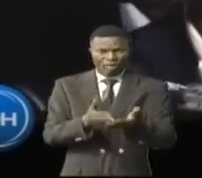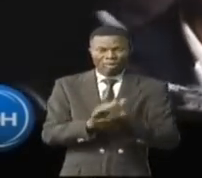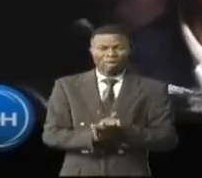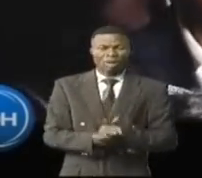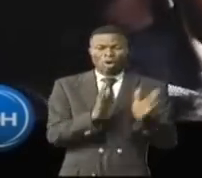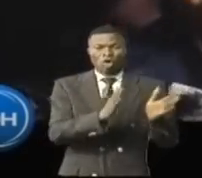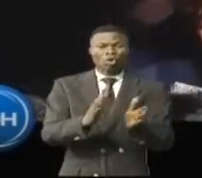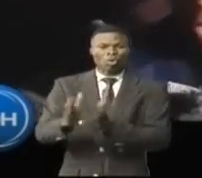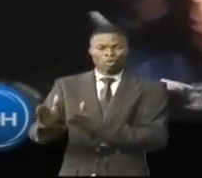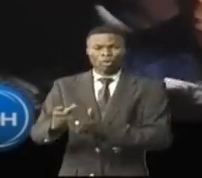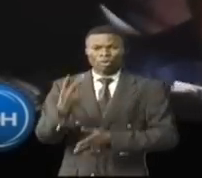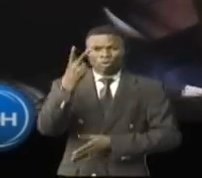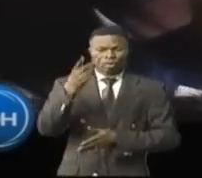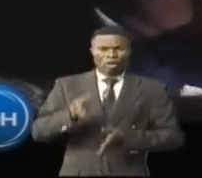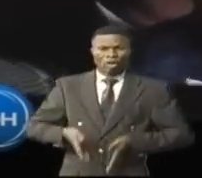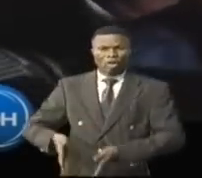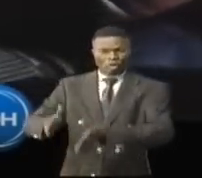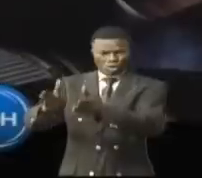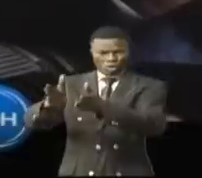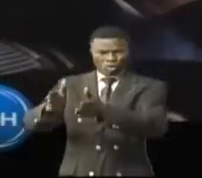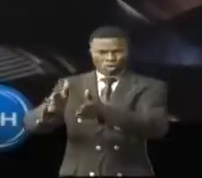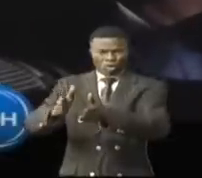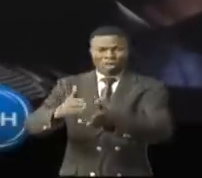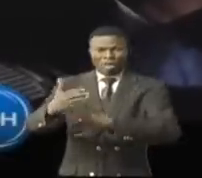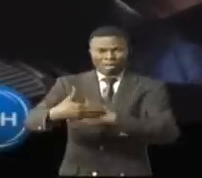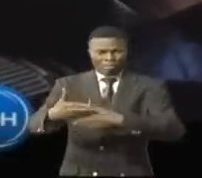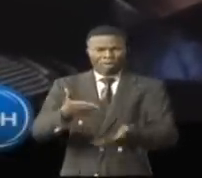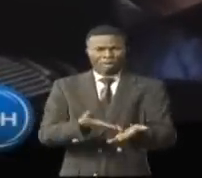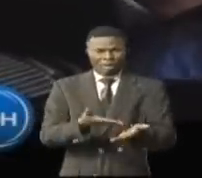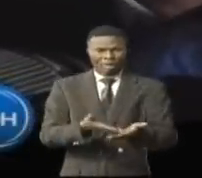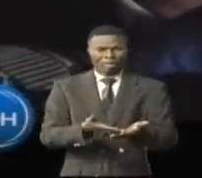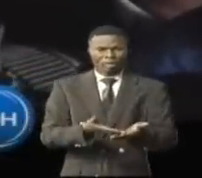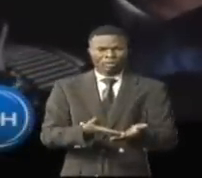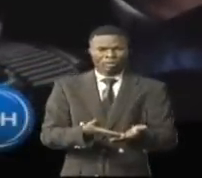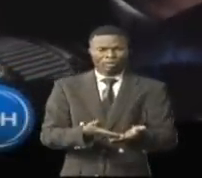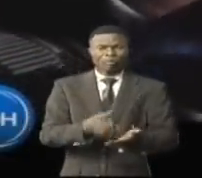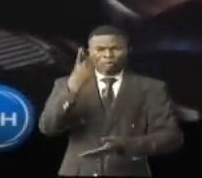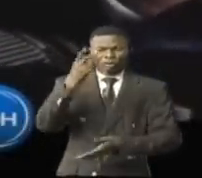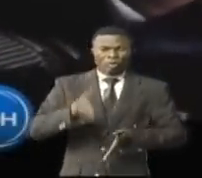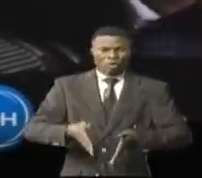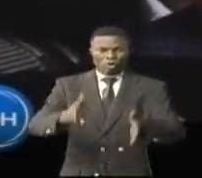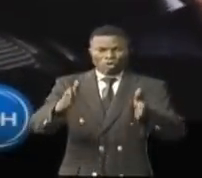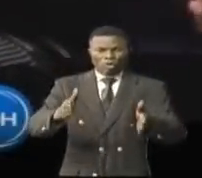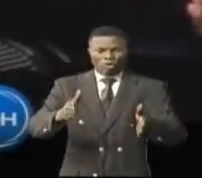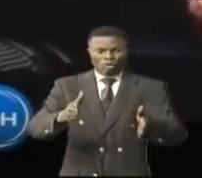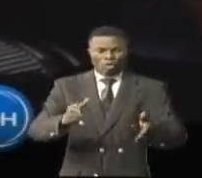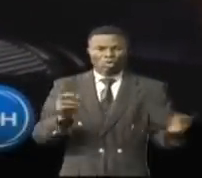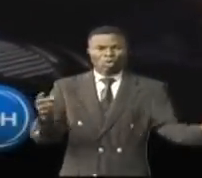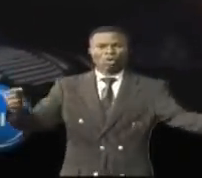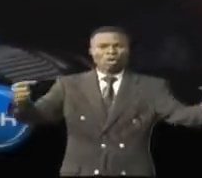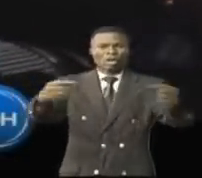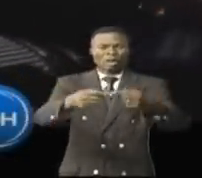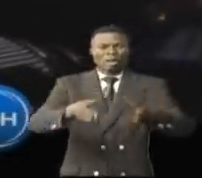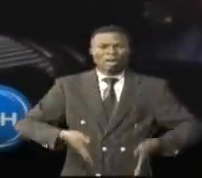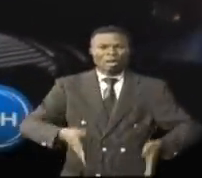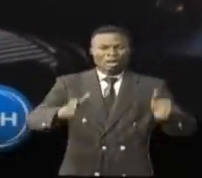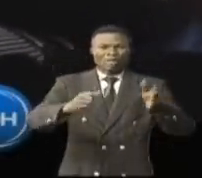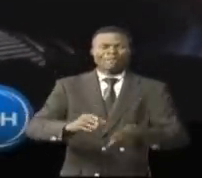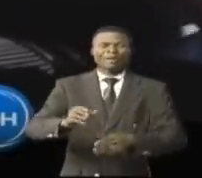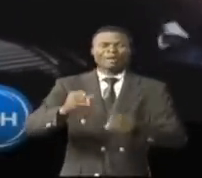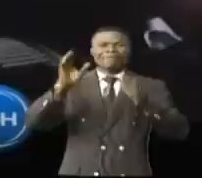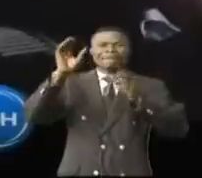prévu 2 routes qui longent le canal. Et les 2 routes vont déboucher sur l'avenue